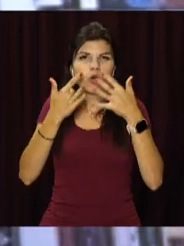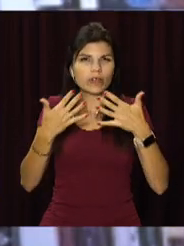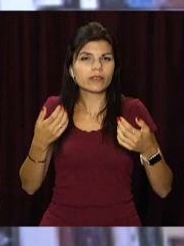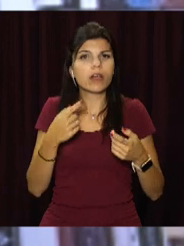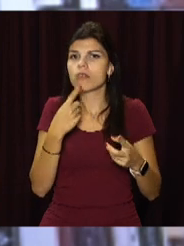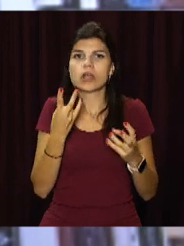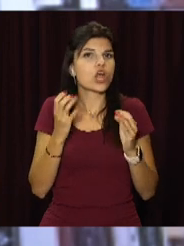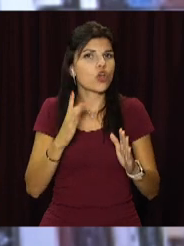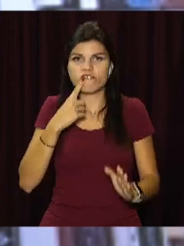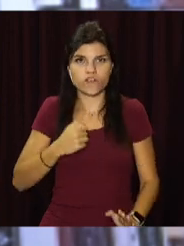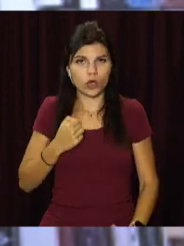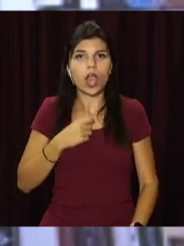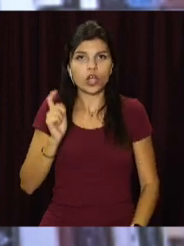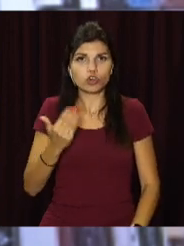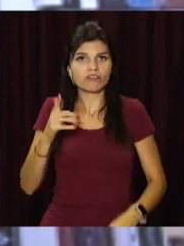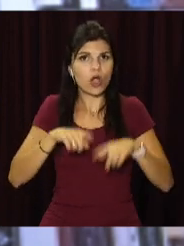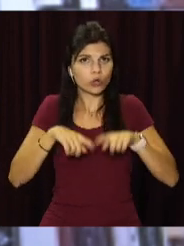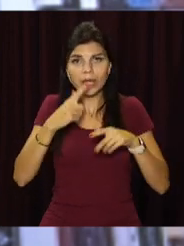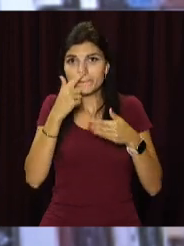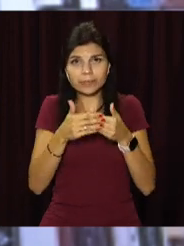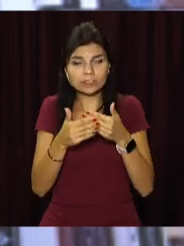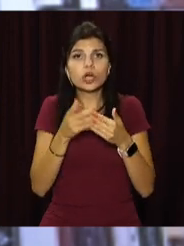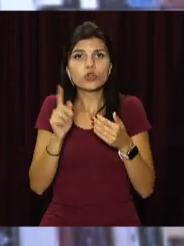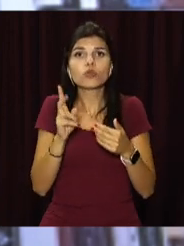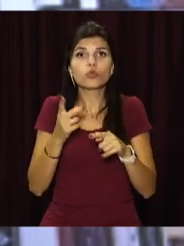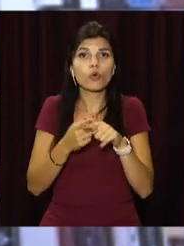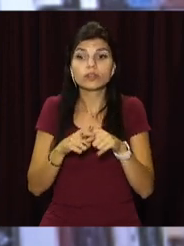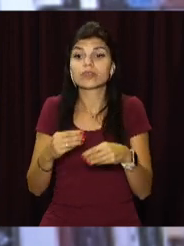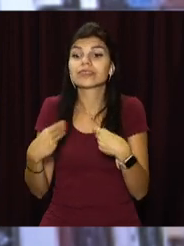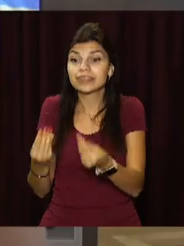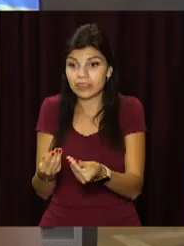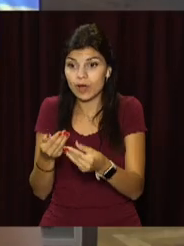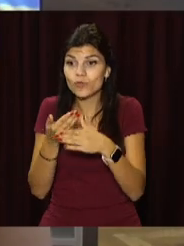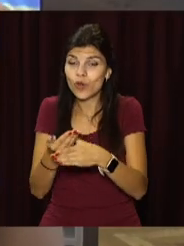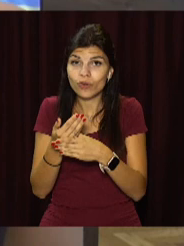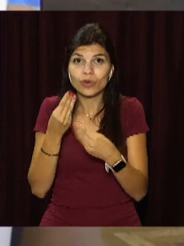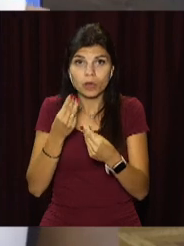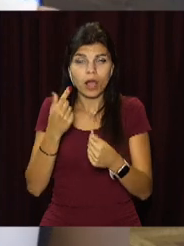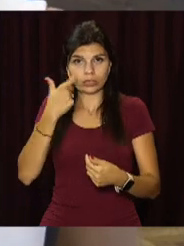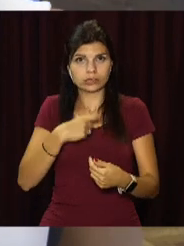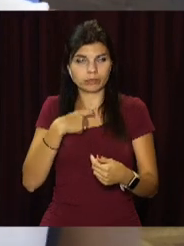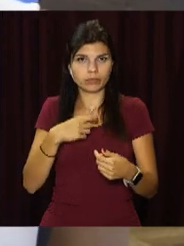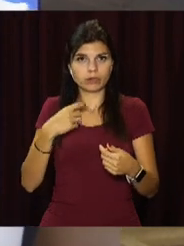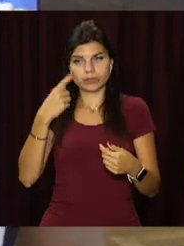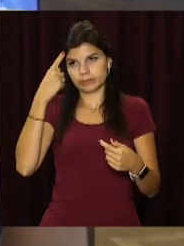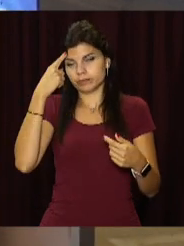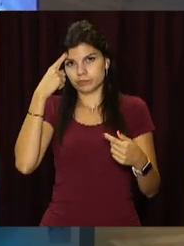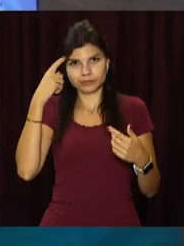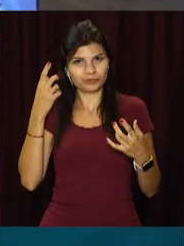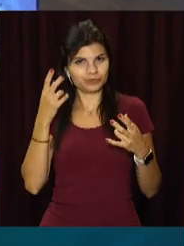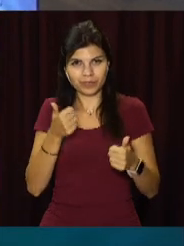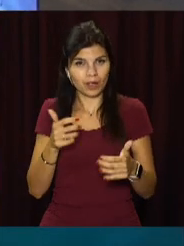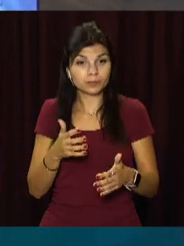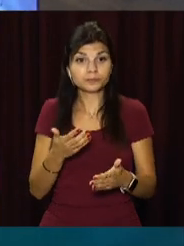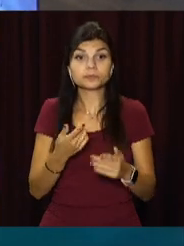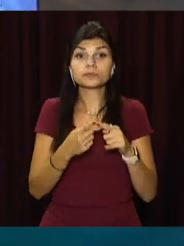стосується не лише військових, а й їхніх рідних і навіть тих, хто цю допомогу надає. Наш департамент співпрацює з громадськими організаціями.